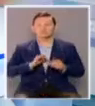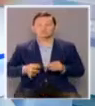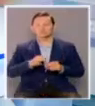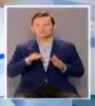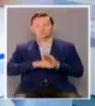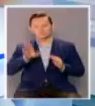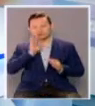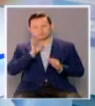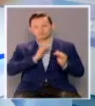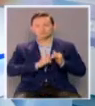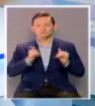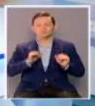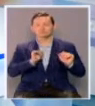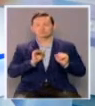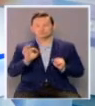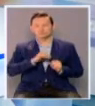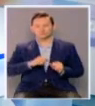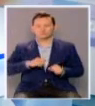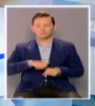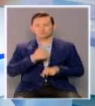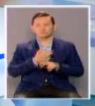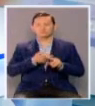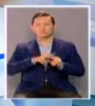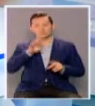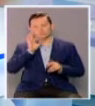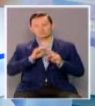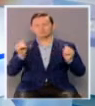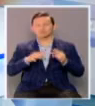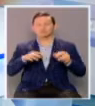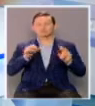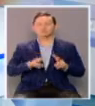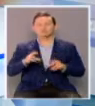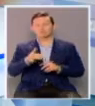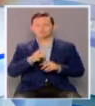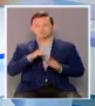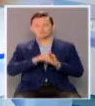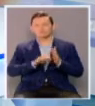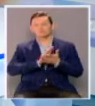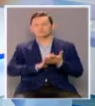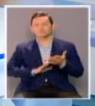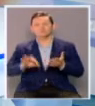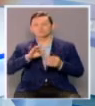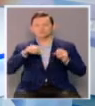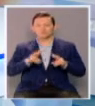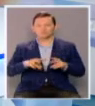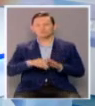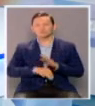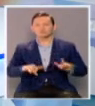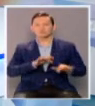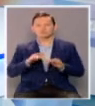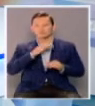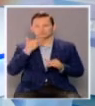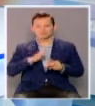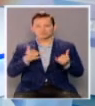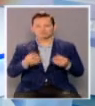облыстағы су тоғандарын қорғау басты назарда. Осы мақсатта ұйымдастырылған дәстүрлі республикалық тазалық акциясы өңірде қарқынды жүріп жатыр.